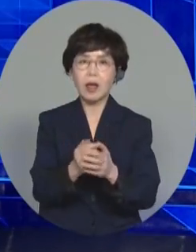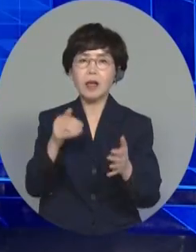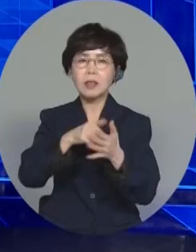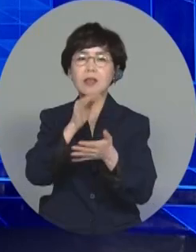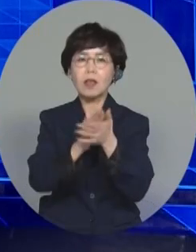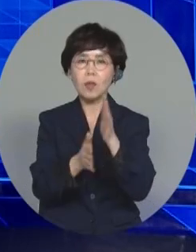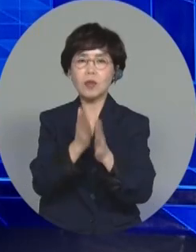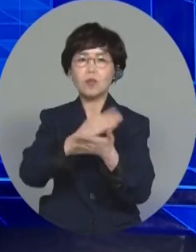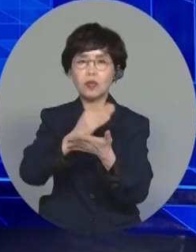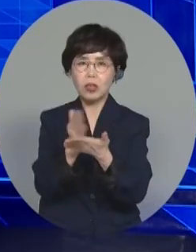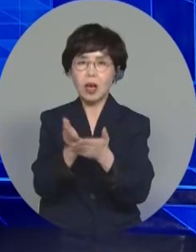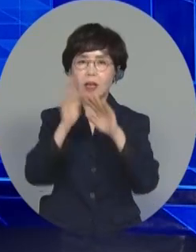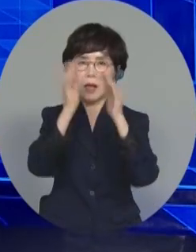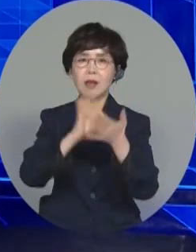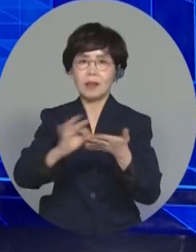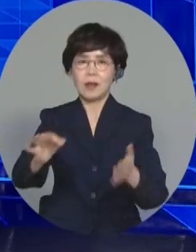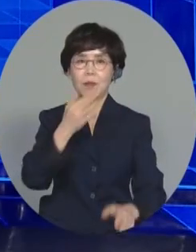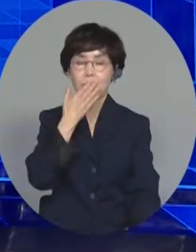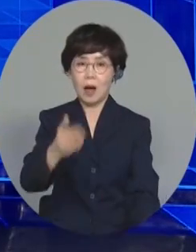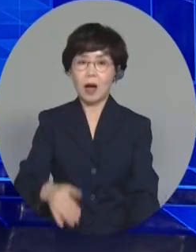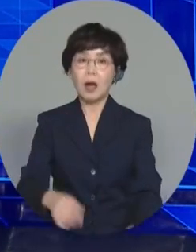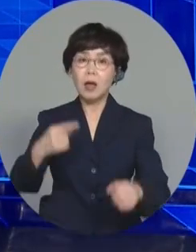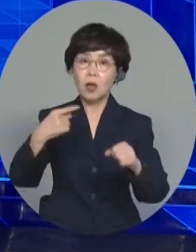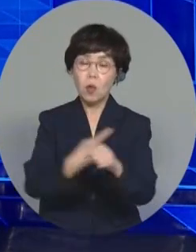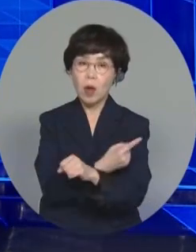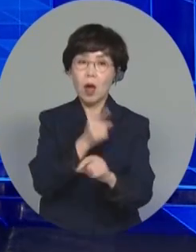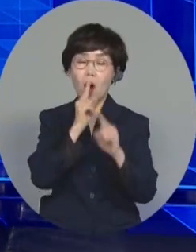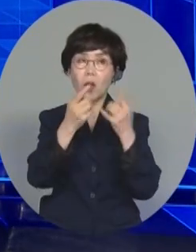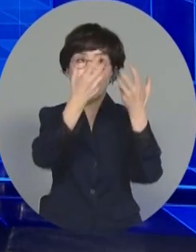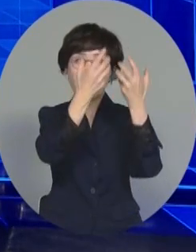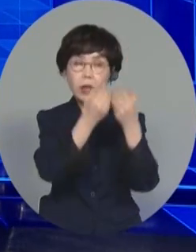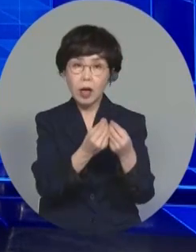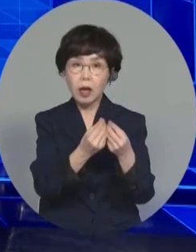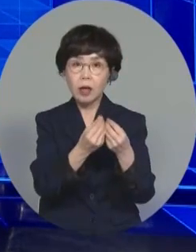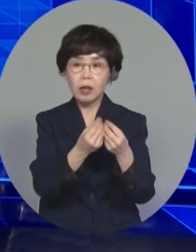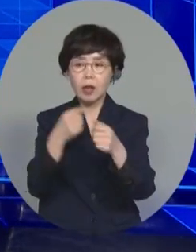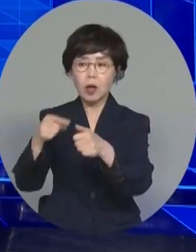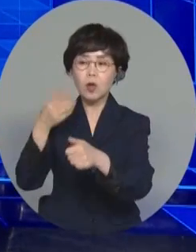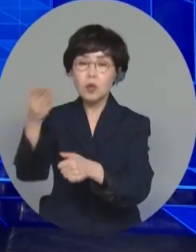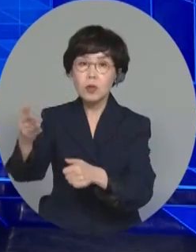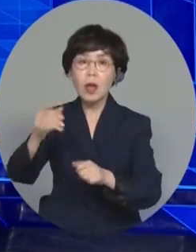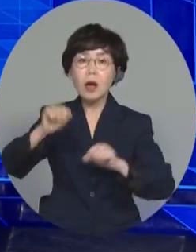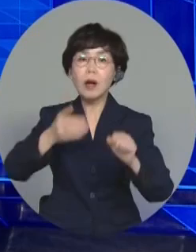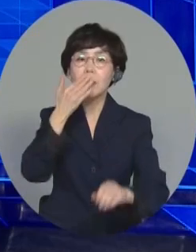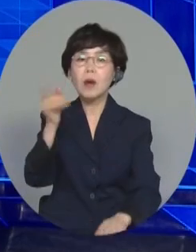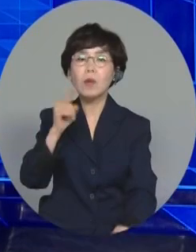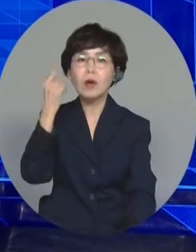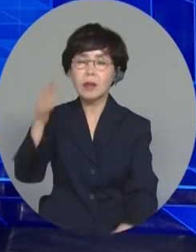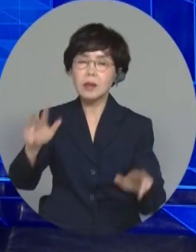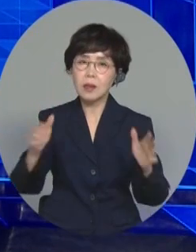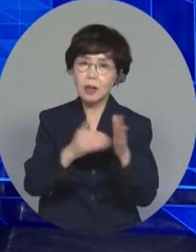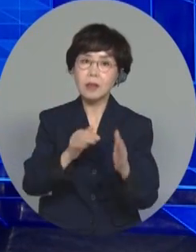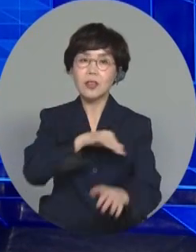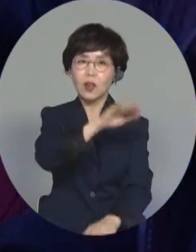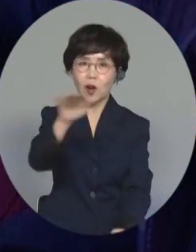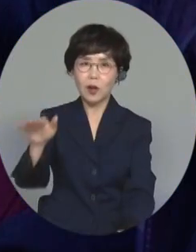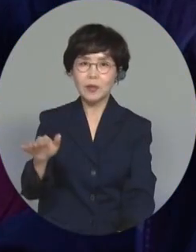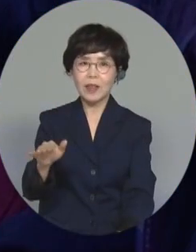없는 분야에 사용할 수가 있습니다. 그 외에도 언어 모형으로 무엇을 또 할 수 있을까요? 지금까지 제가